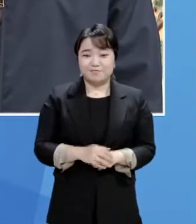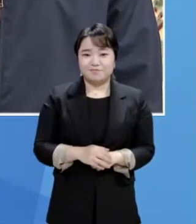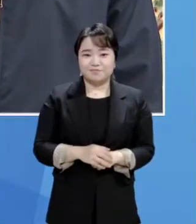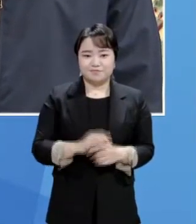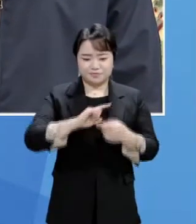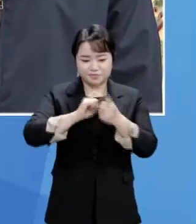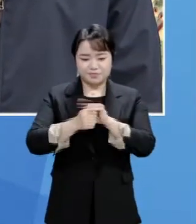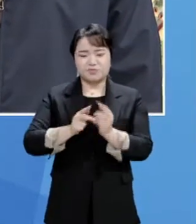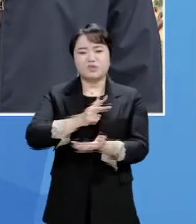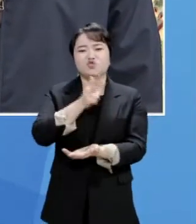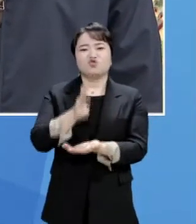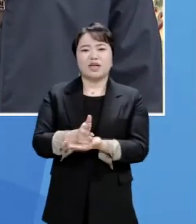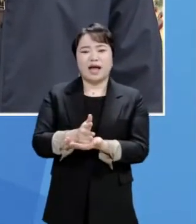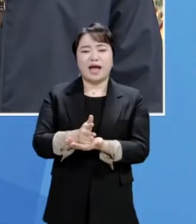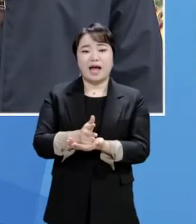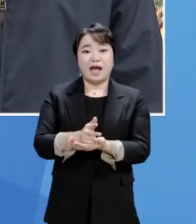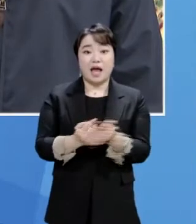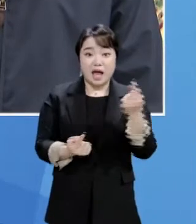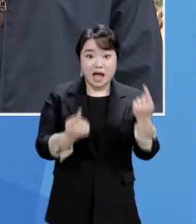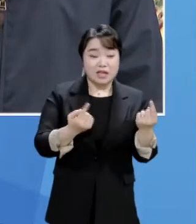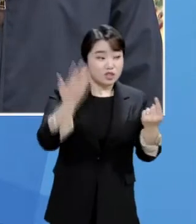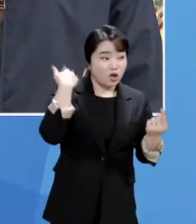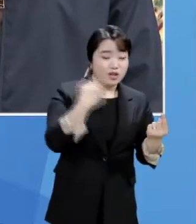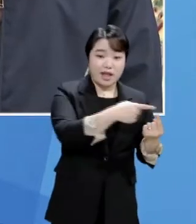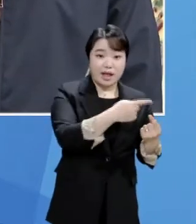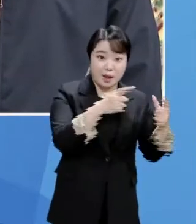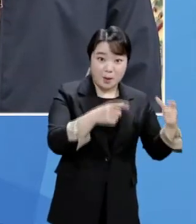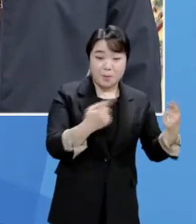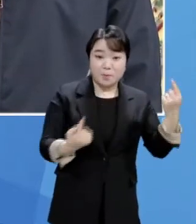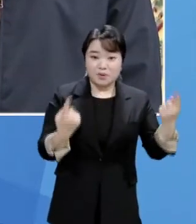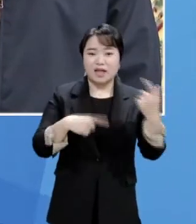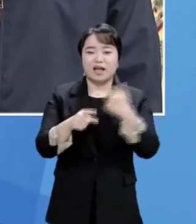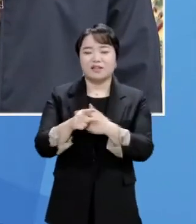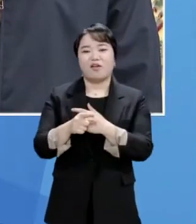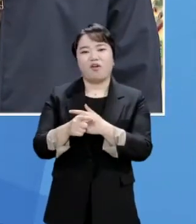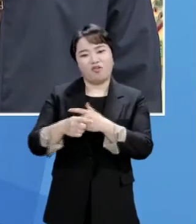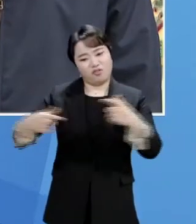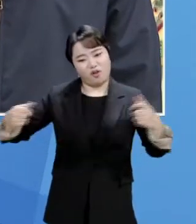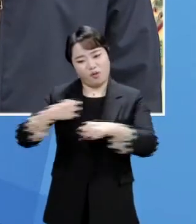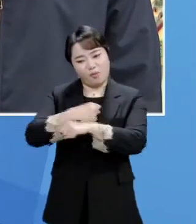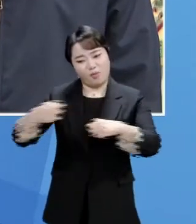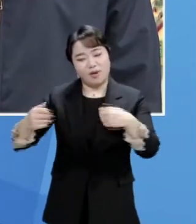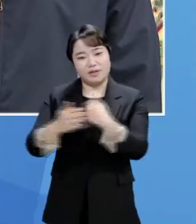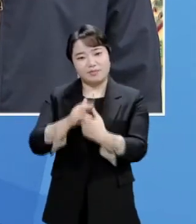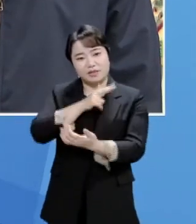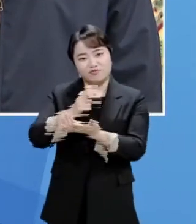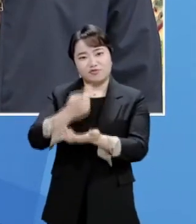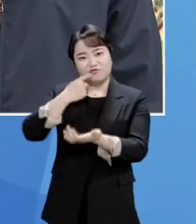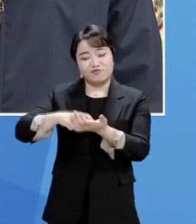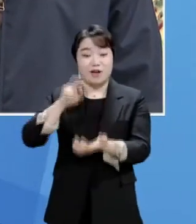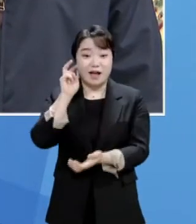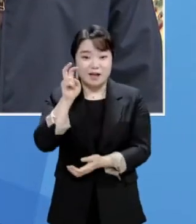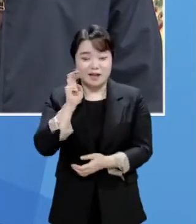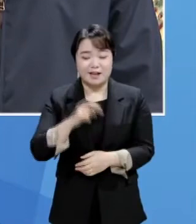대신 주차장은 좀 전보다 좀 넓어져서 아마 시민들은 더 편리하시지 않겠는가 이런 생각도 합니다.